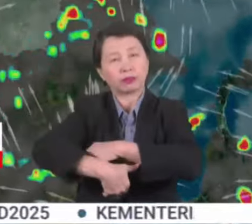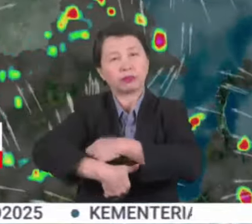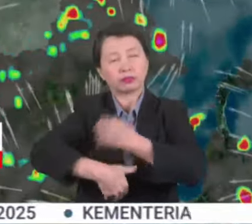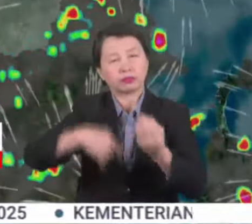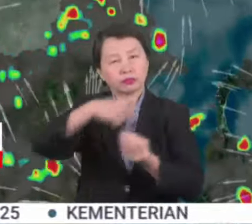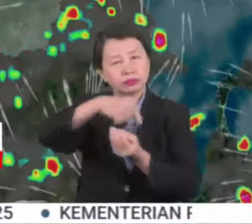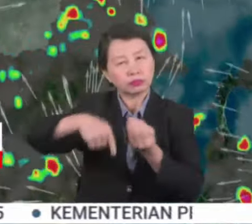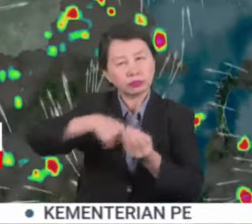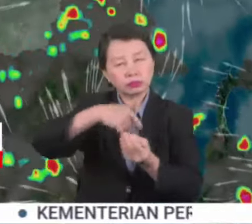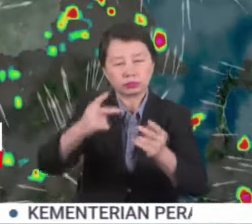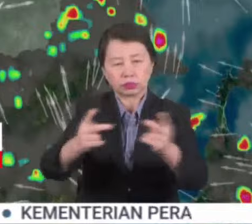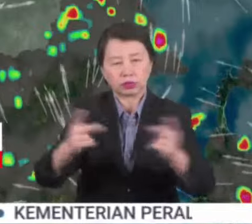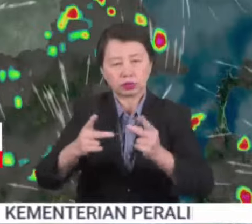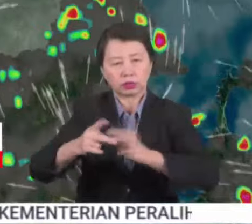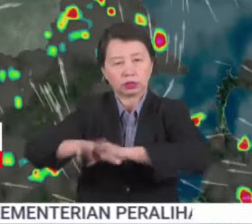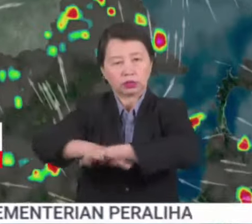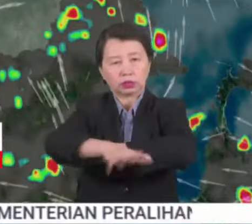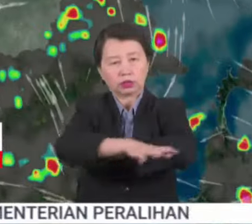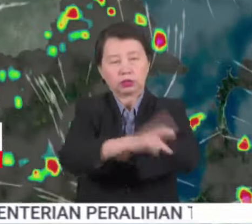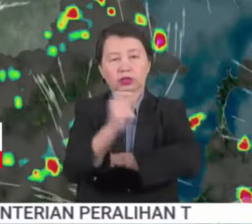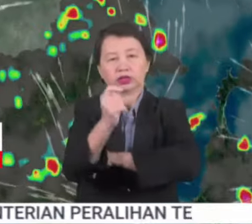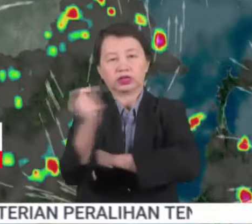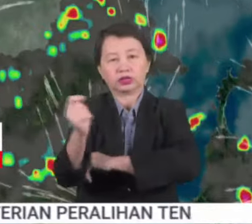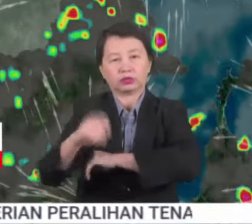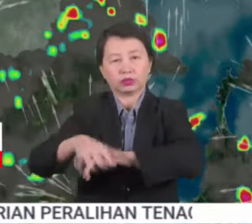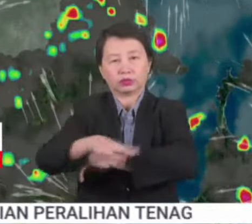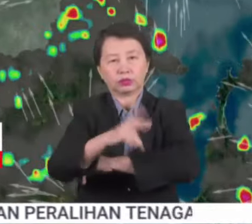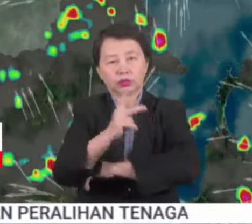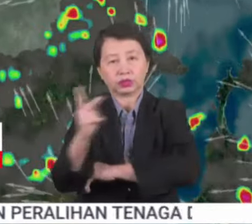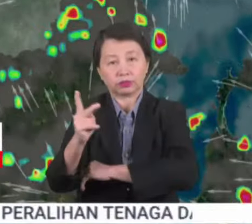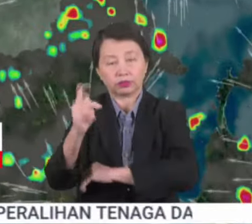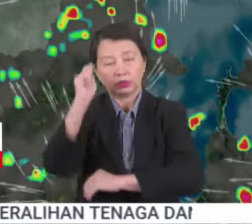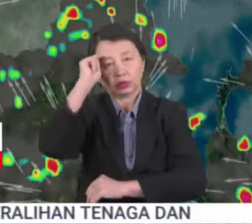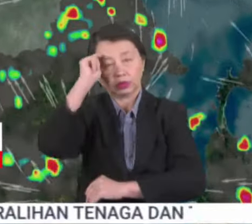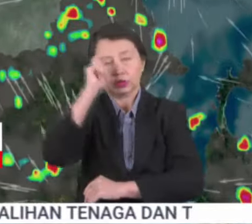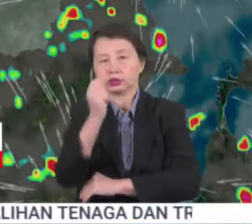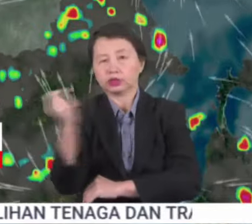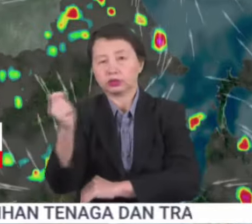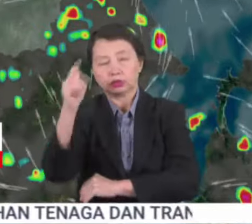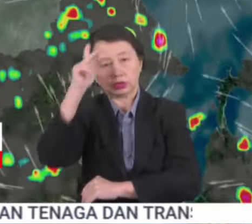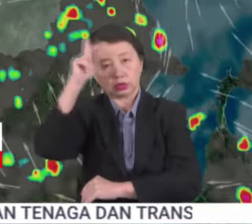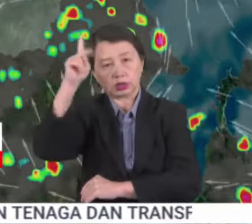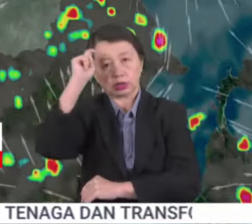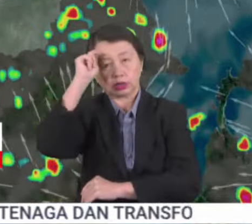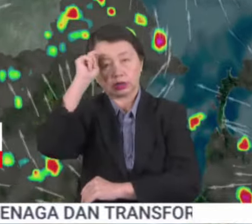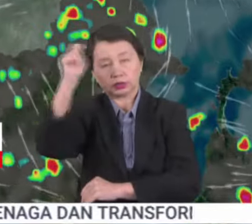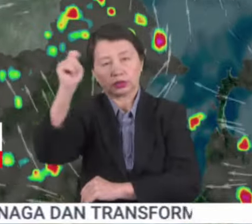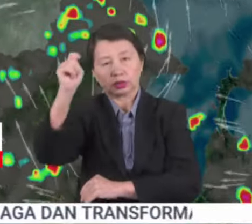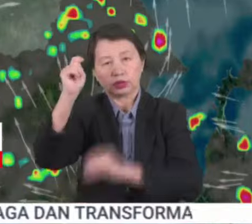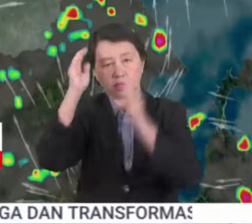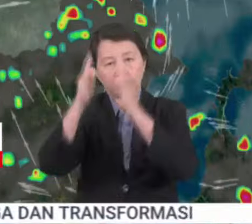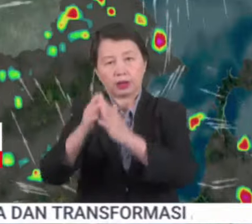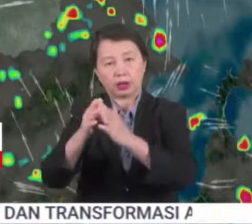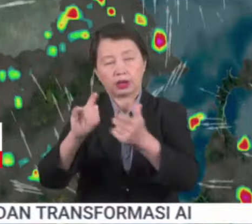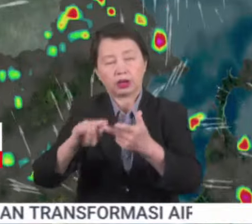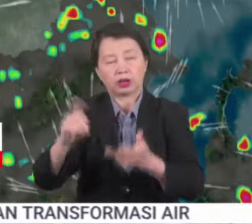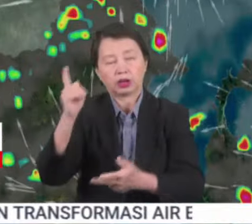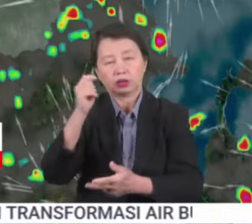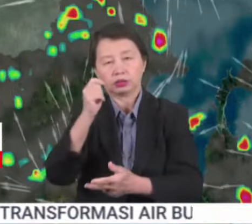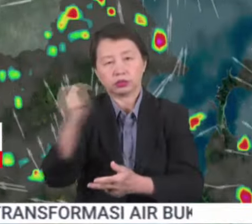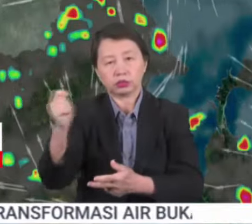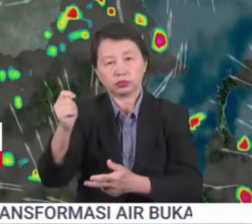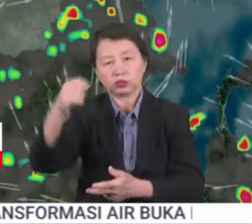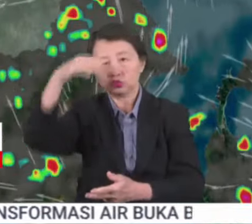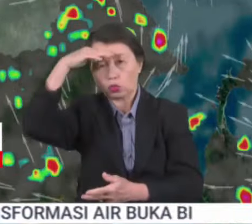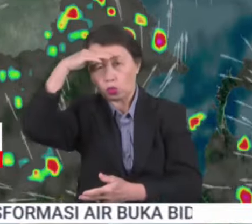di sekitar kawasan pantai timur yang melibatkan negeri Kelantan, Terengganu, Pahang dan juga timur Johor. Selain